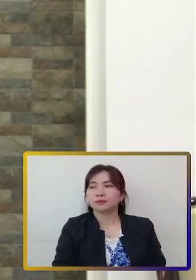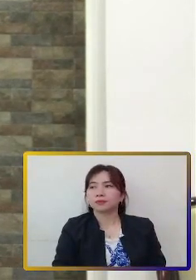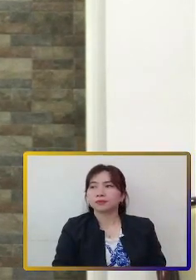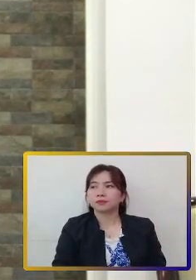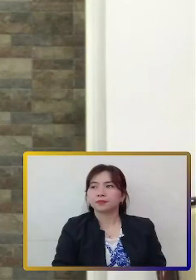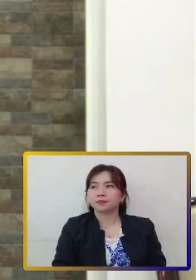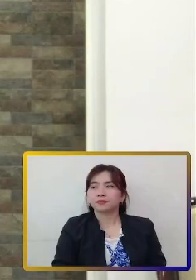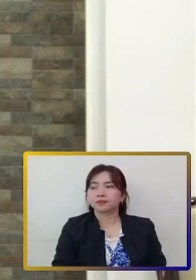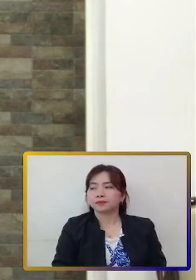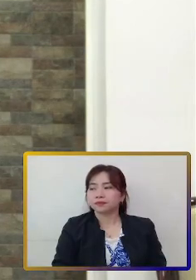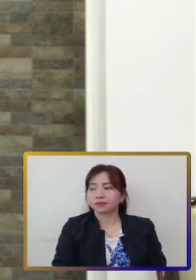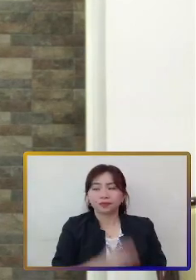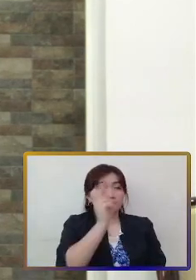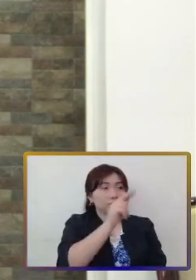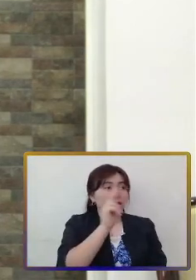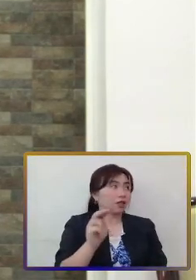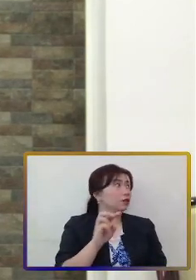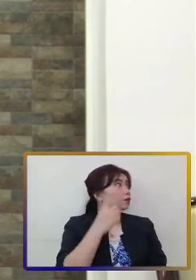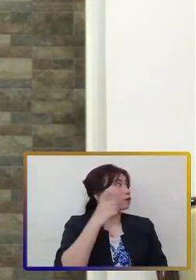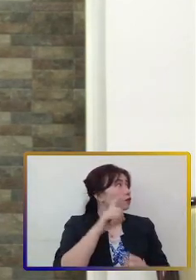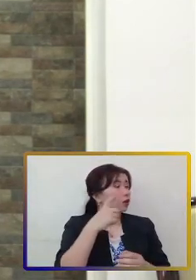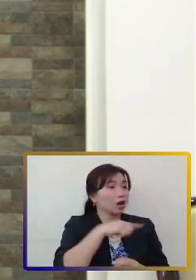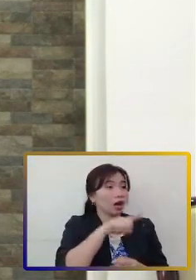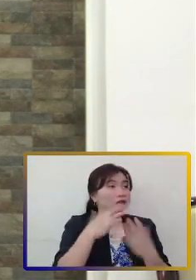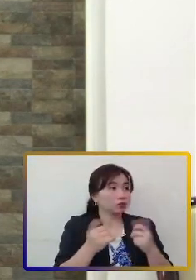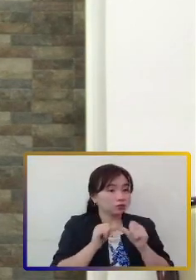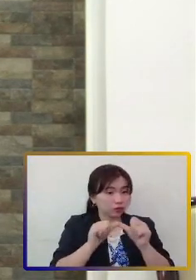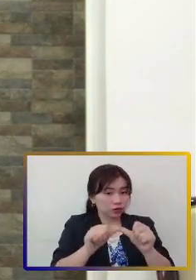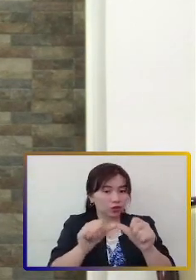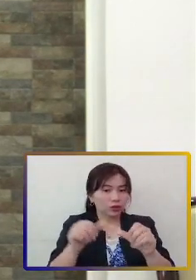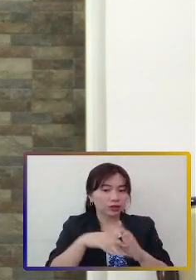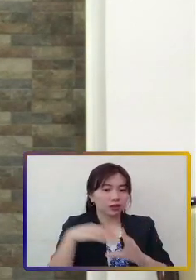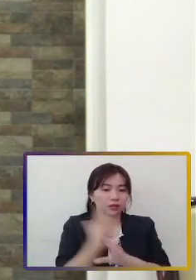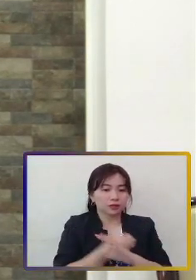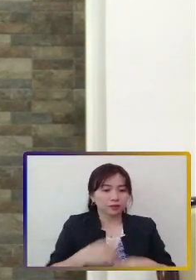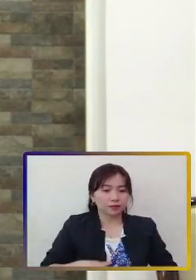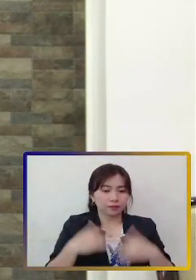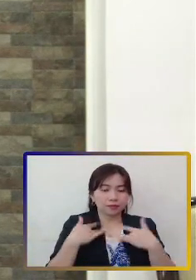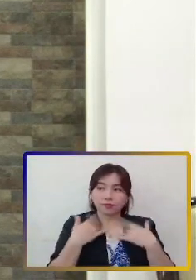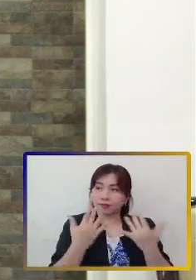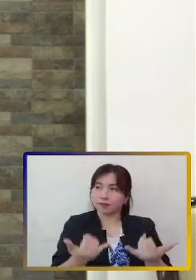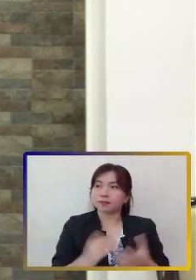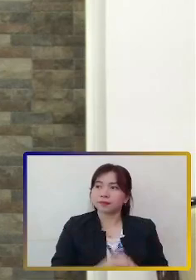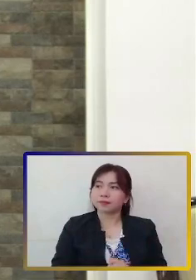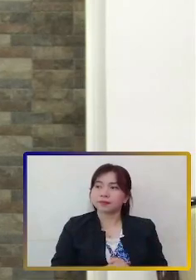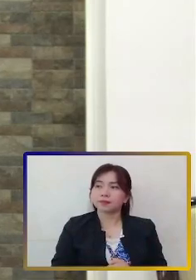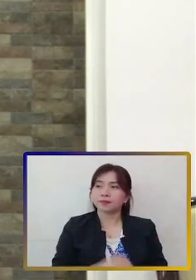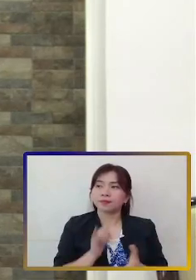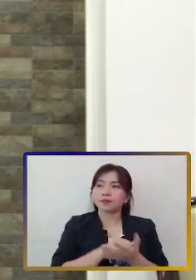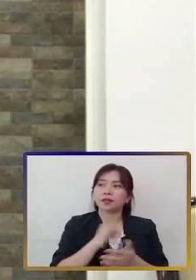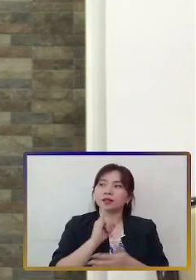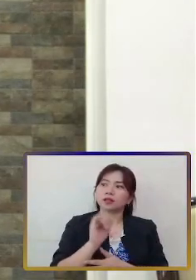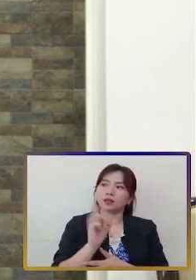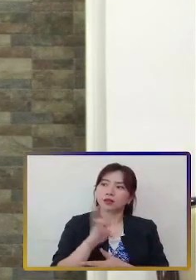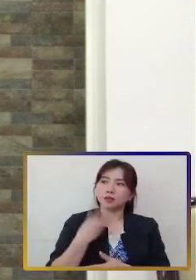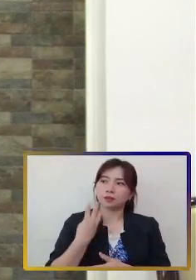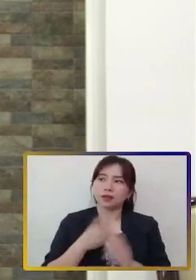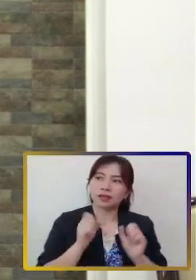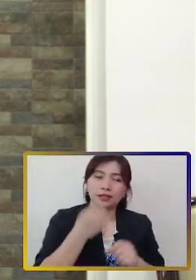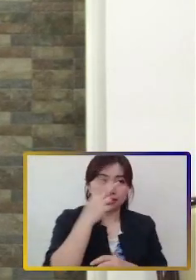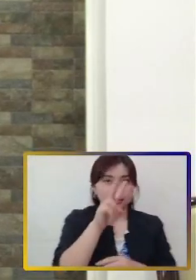buhay natin bilang isang kran dahil MD ito ang makikita po natin sa